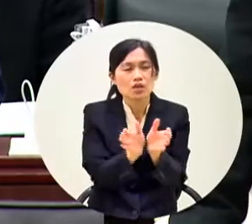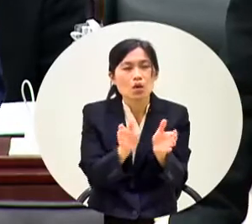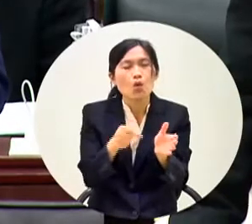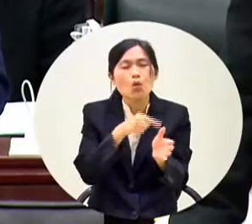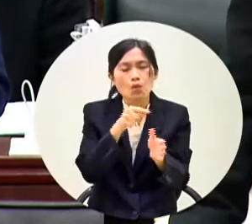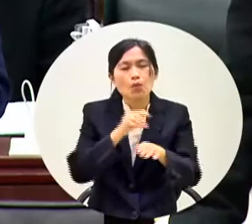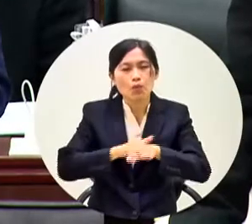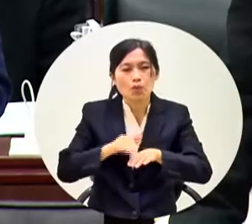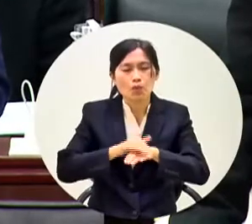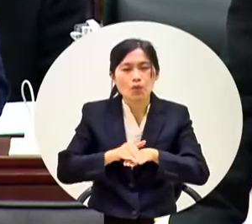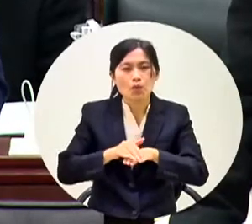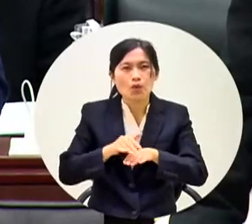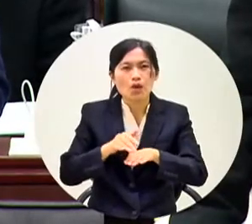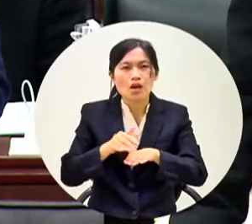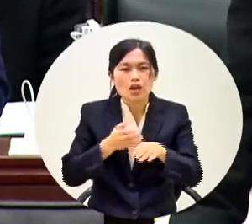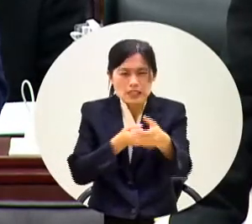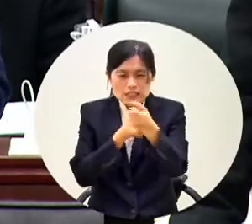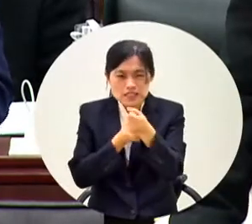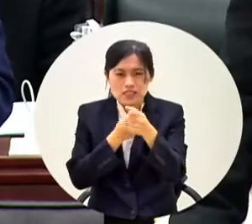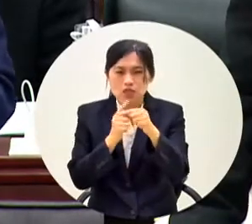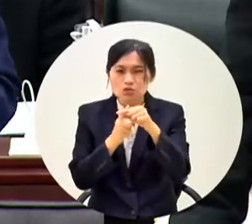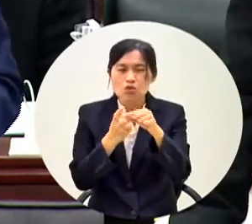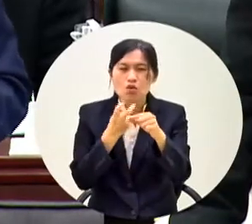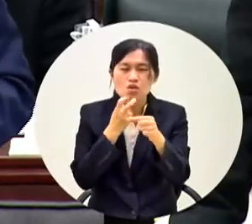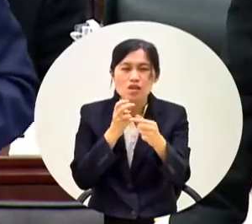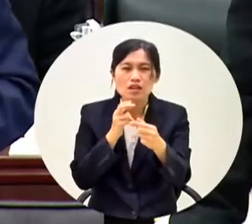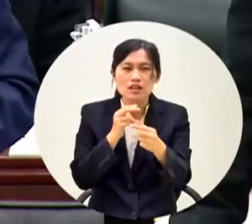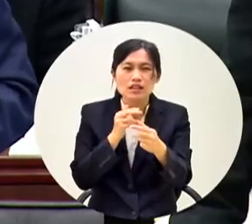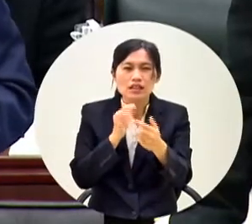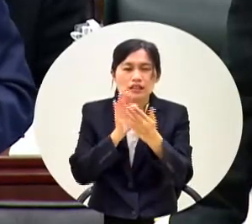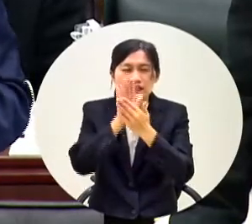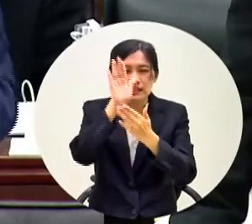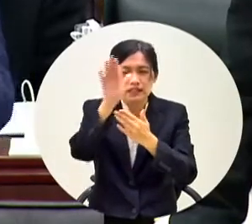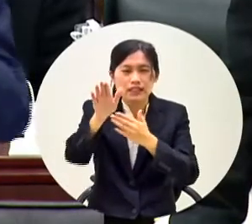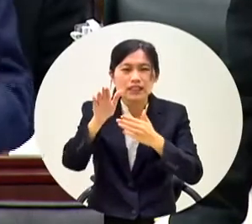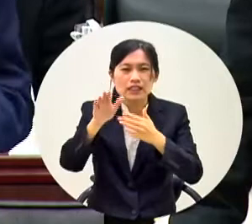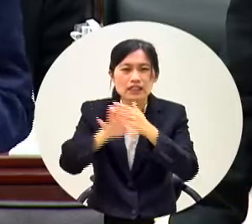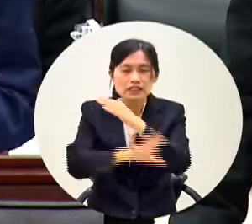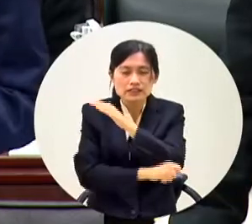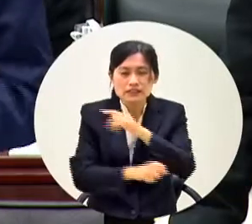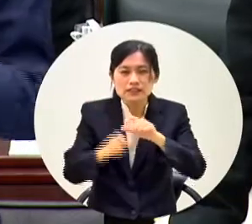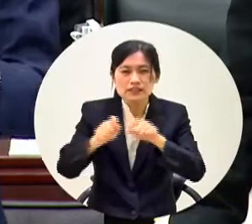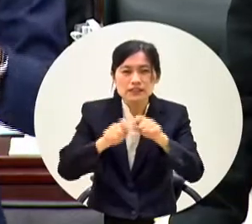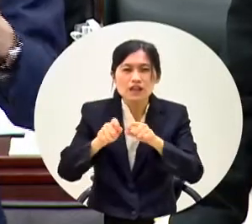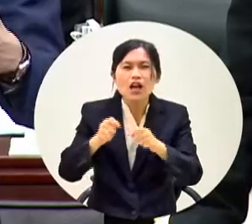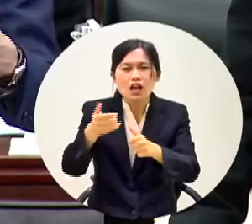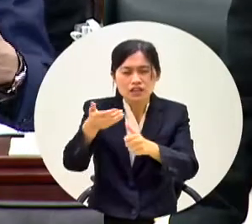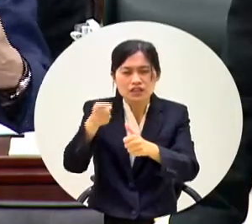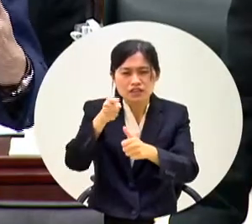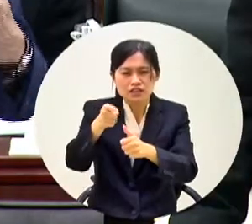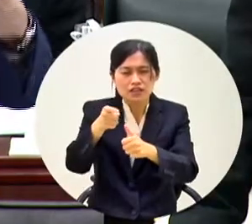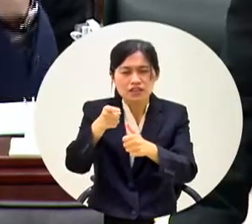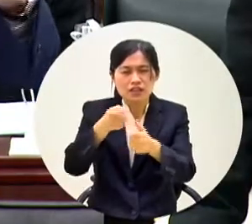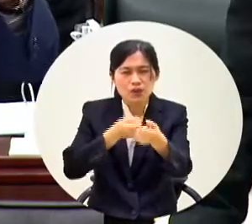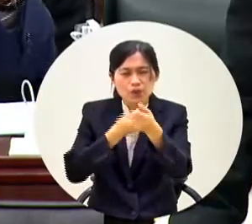来啊，争取中央的前瞻基础建设计划的这个预算吼，啊，阮一个时间，伊这预算